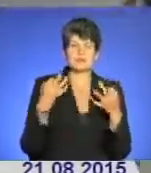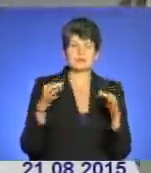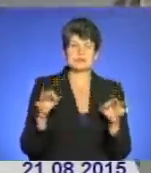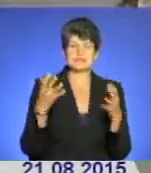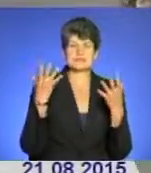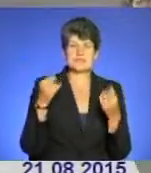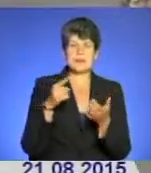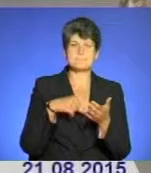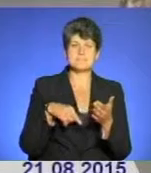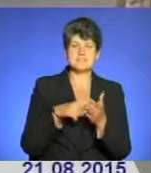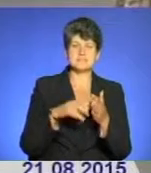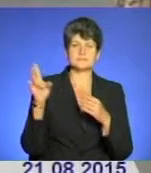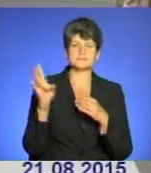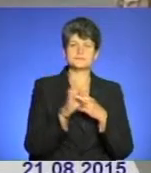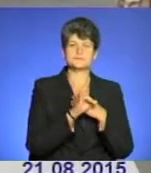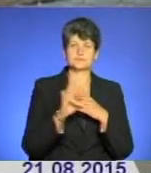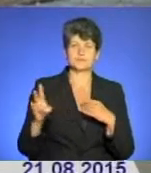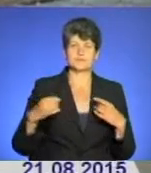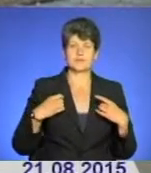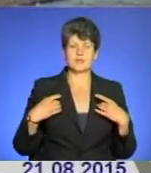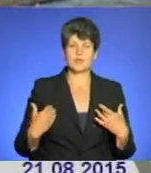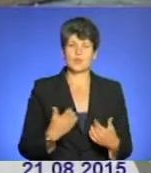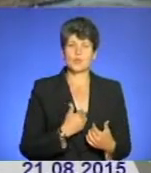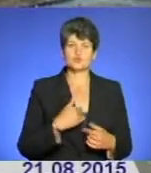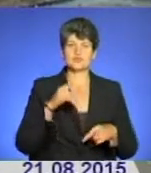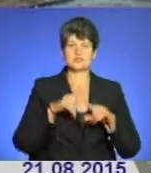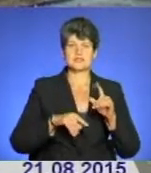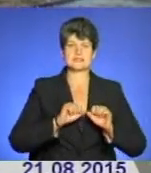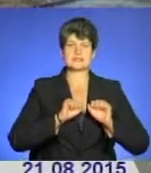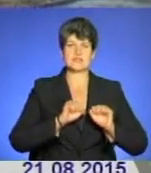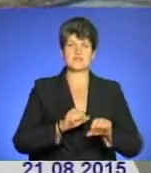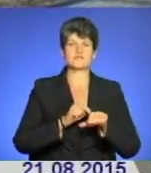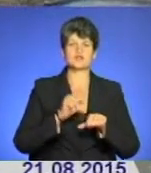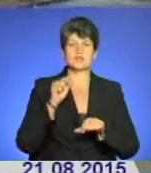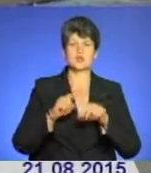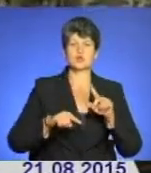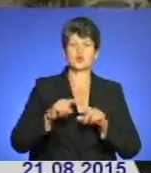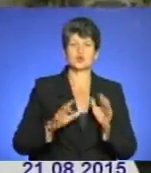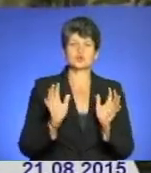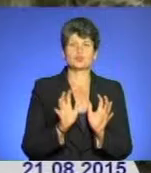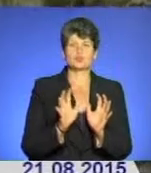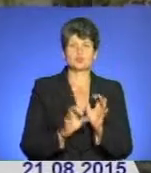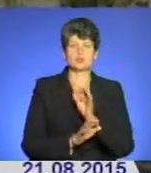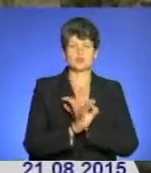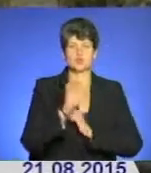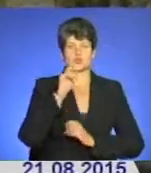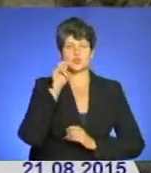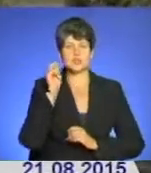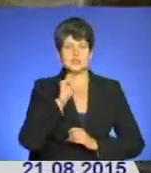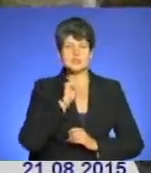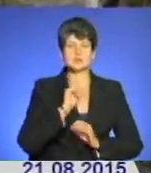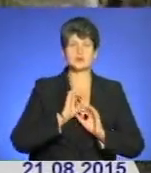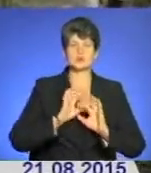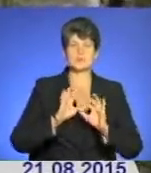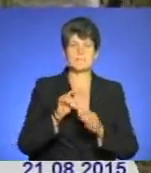Дня міста та храмового празника. І хочуть, аби рідні захисники відчували родинну турботу і на сході країни,